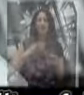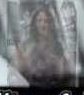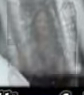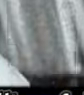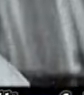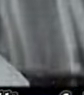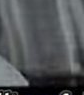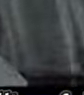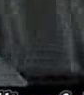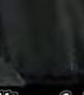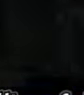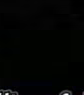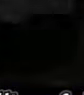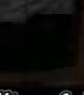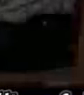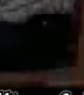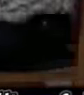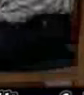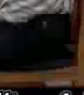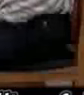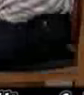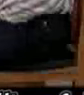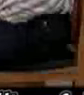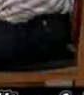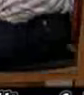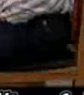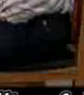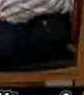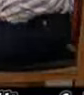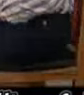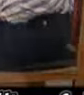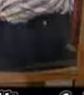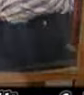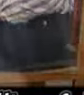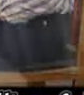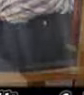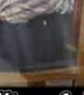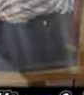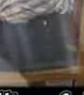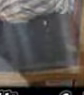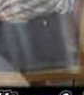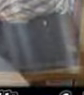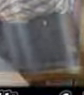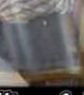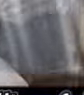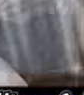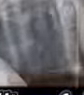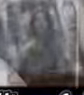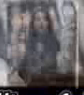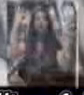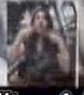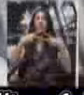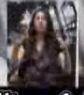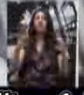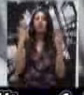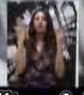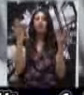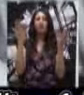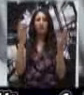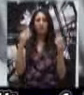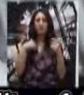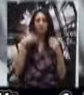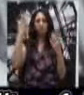بتسامحش. بتدعي ربنا باللي تقولي له طالبه ايه؟ طالبه الفرج من عنده يجعلني